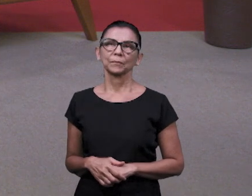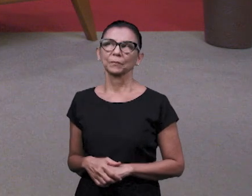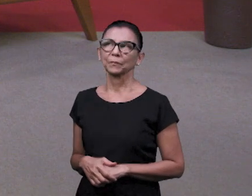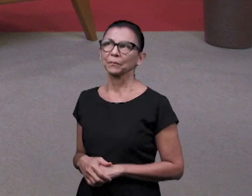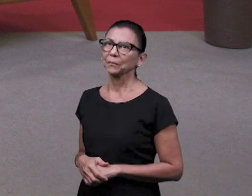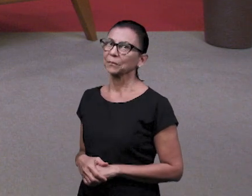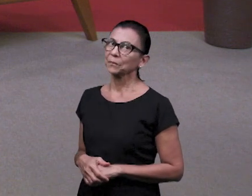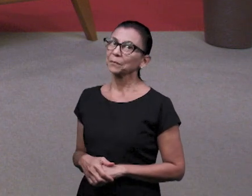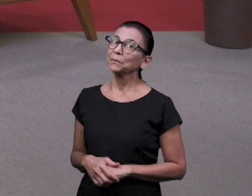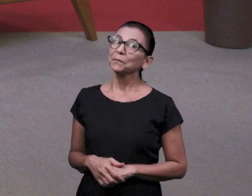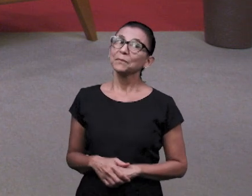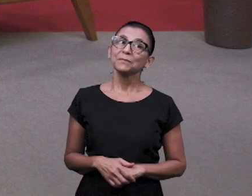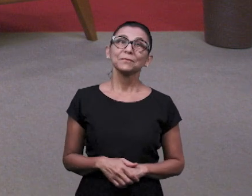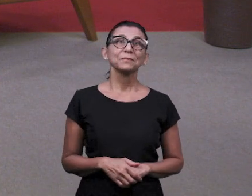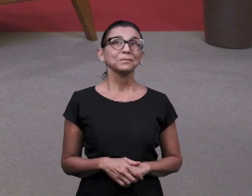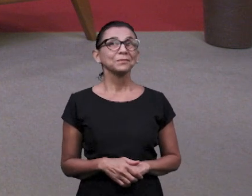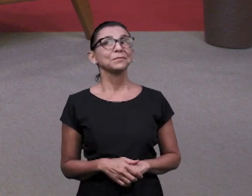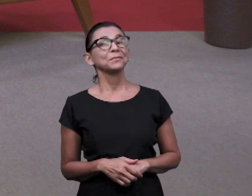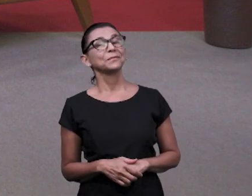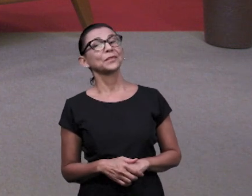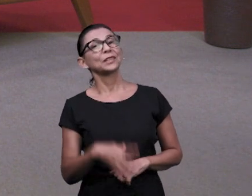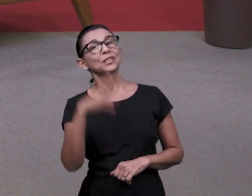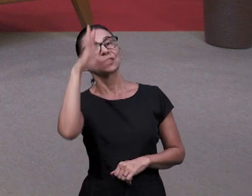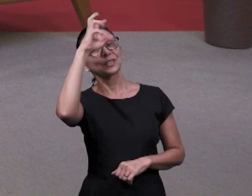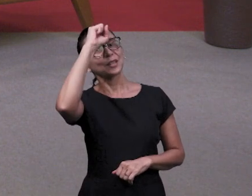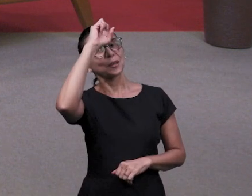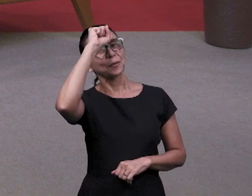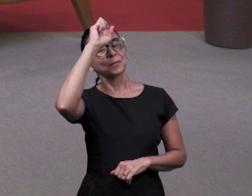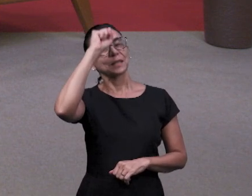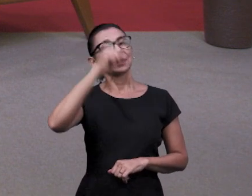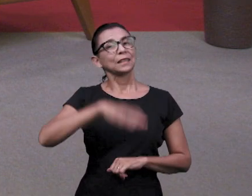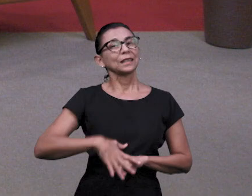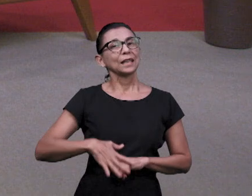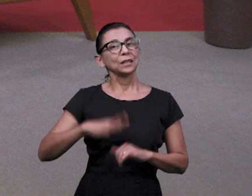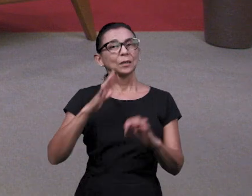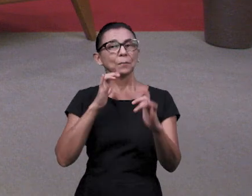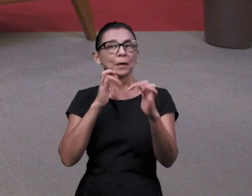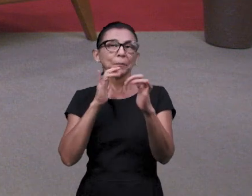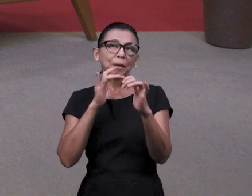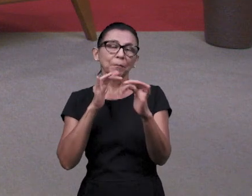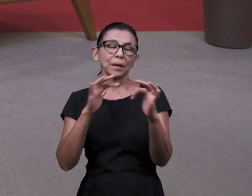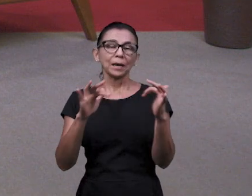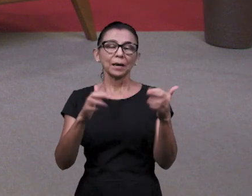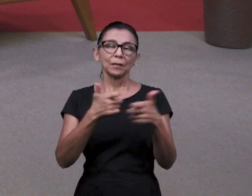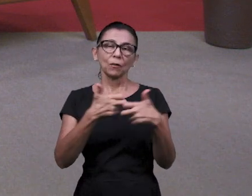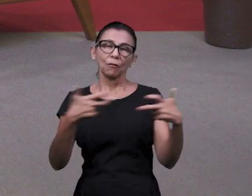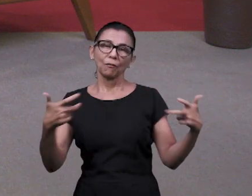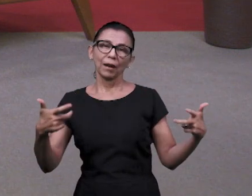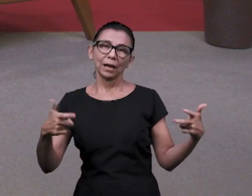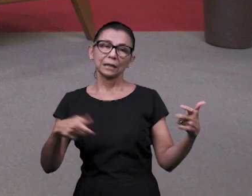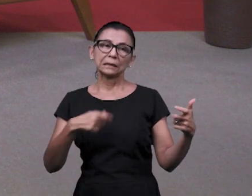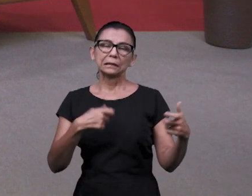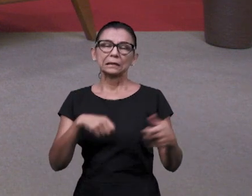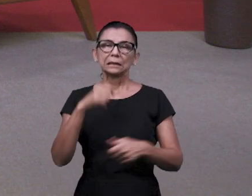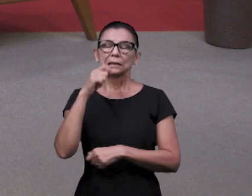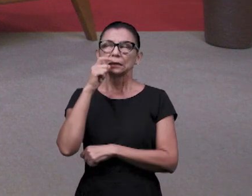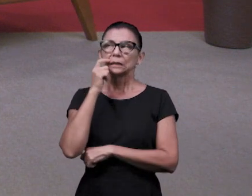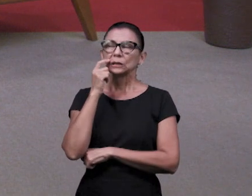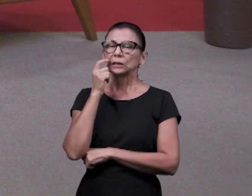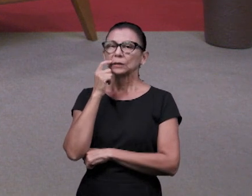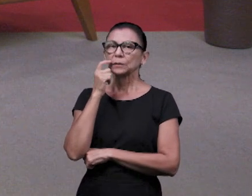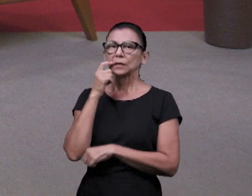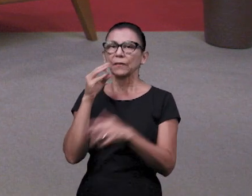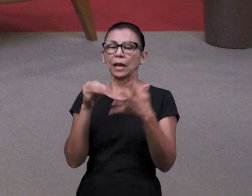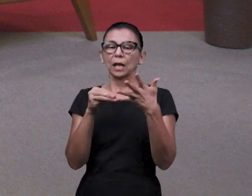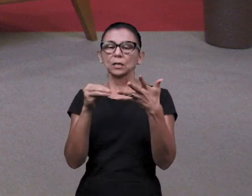nous apprenons à jouer un instrument de musique, nous faisons face avec des notes et avec des accords. Aujourd'hui, nous